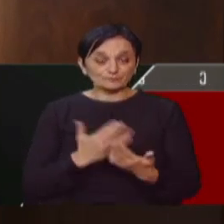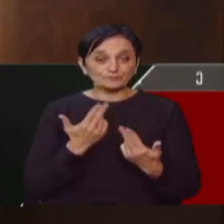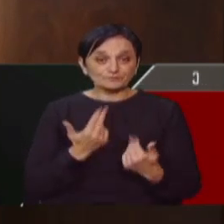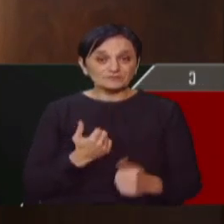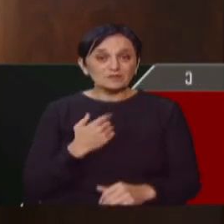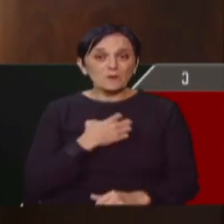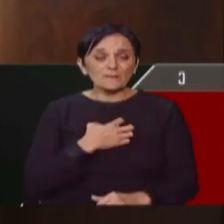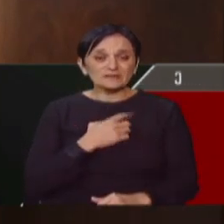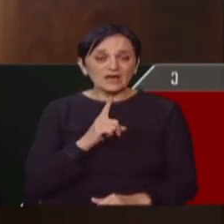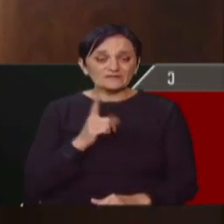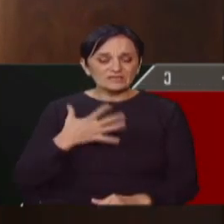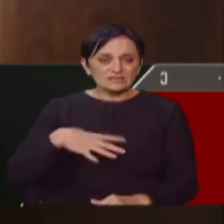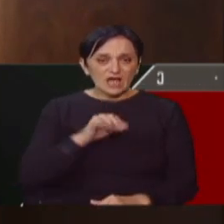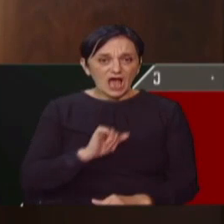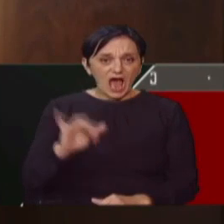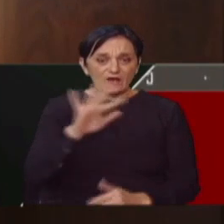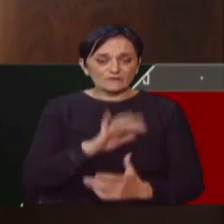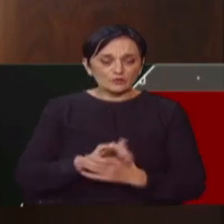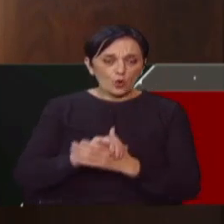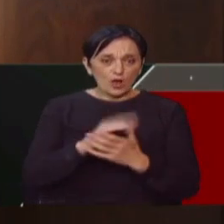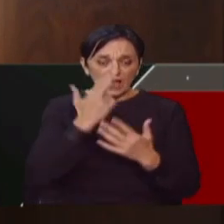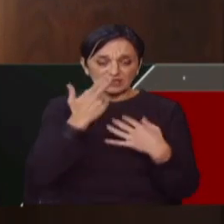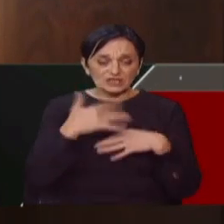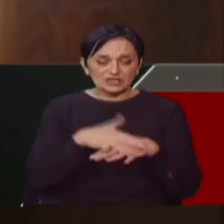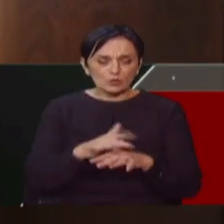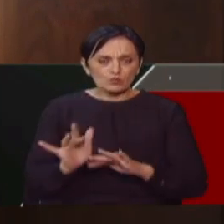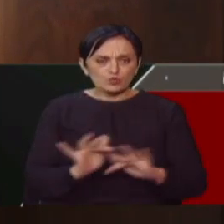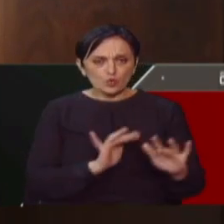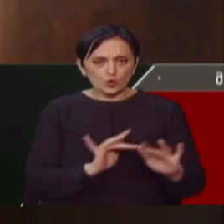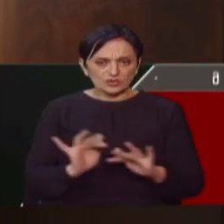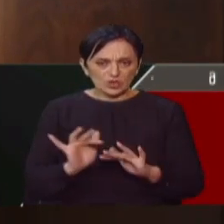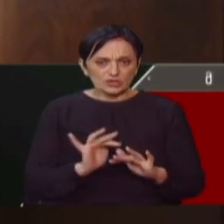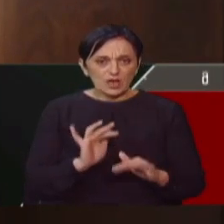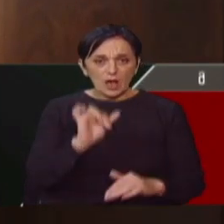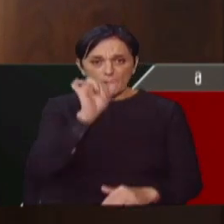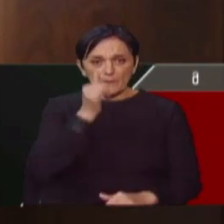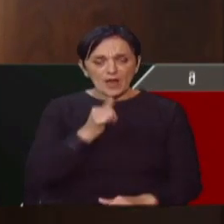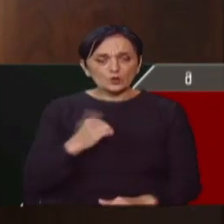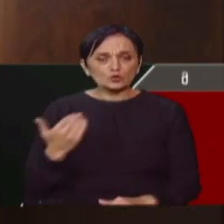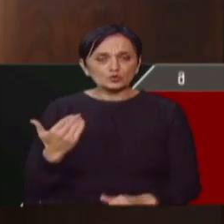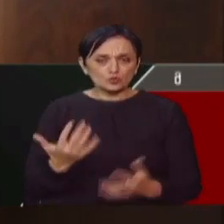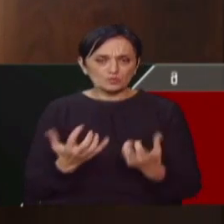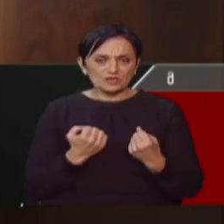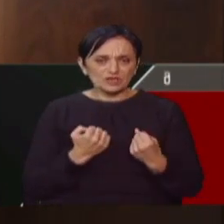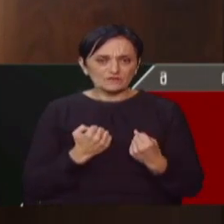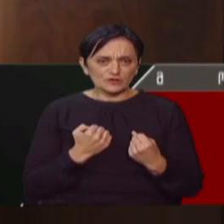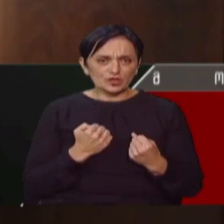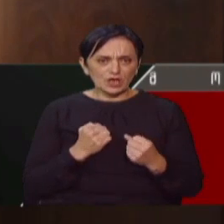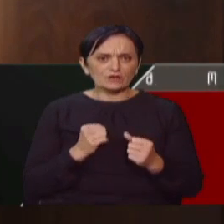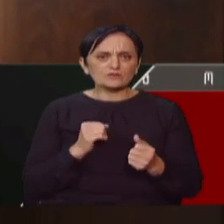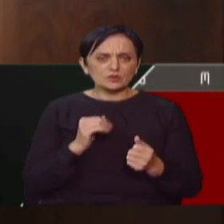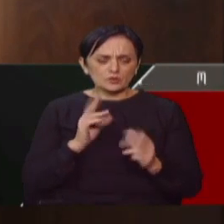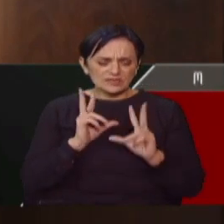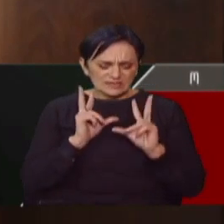რაც მთავარია, საქართველოს ევროკავშირში ინტეგრაციის პროცესში ბერძნული მხრიდან მივიღეთ ძალიან მტკიცე